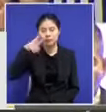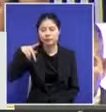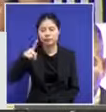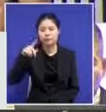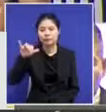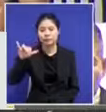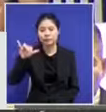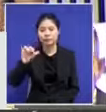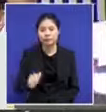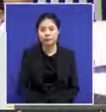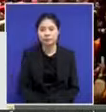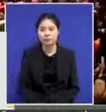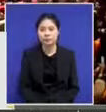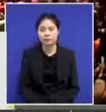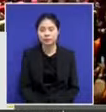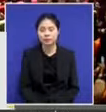ครับ